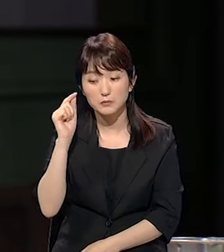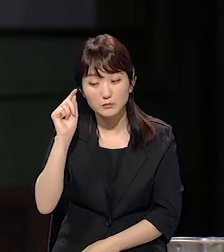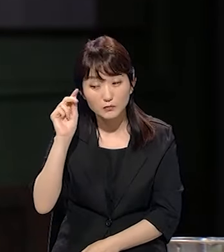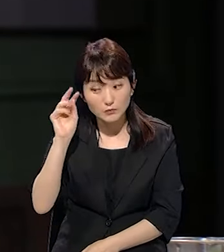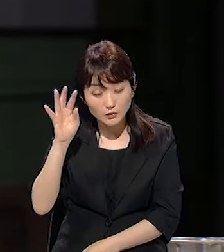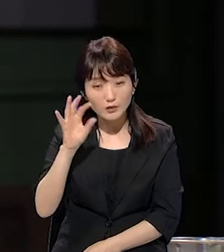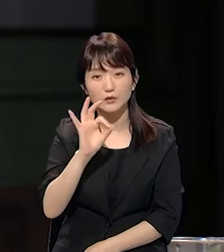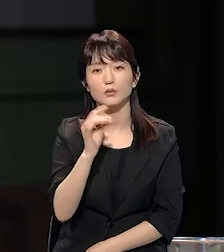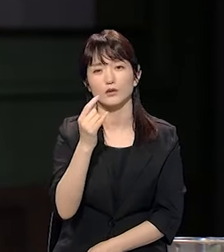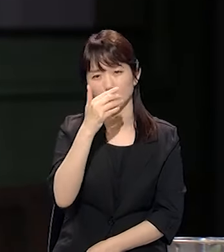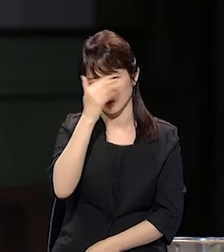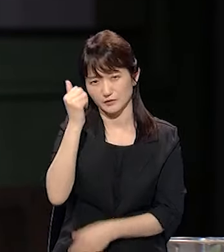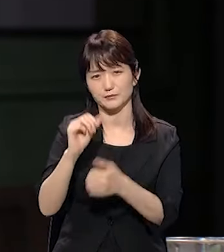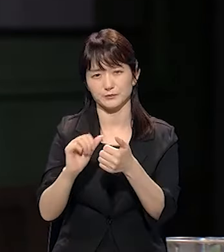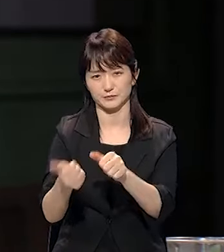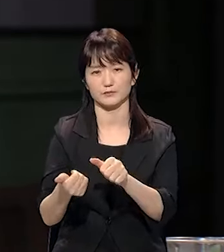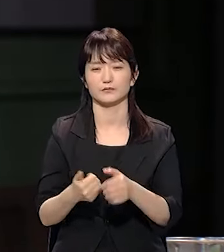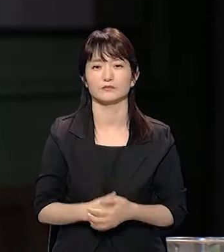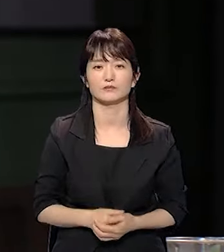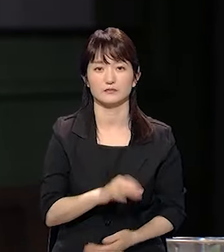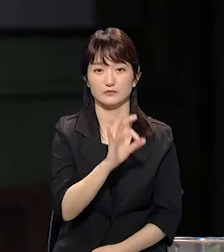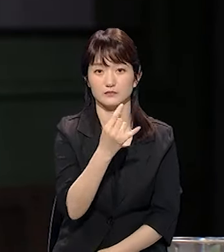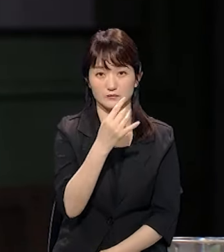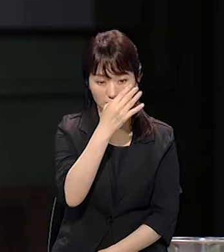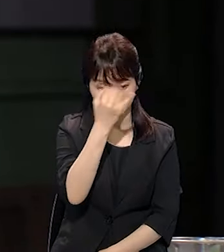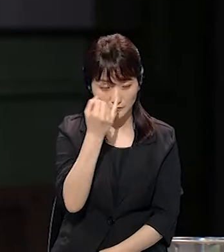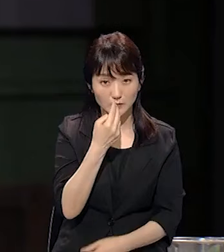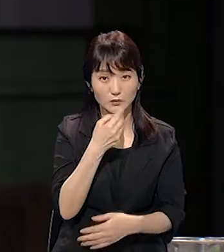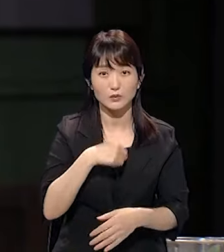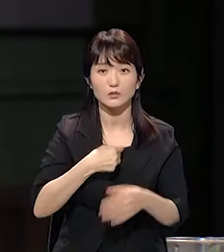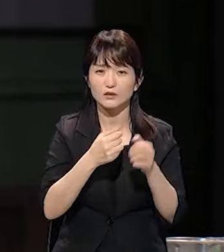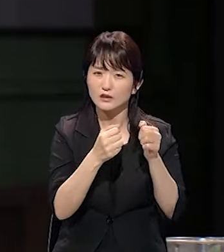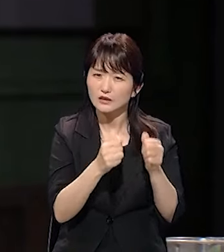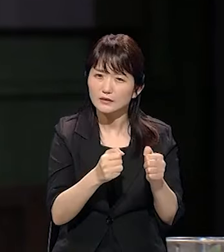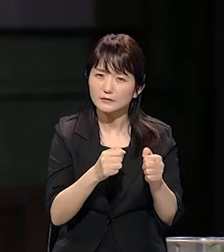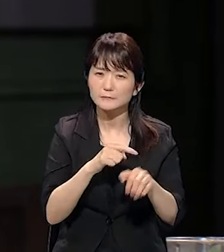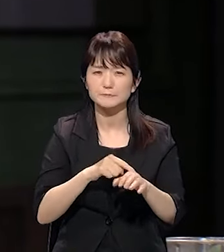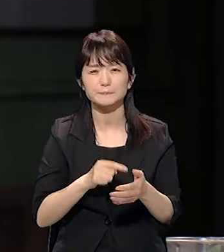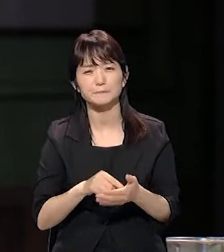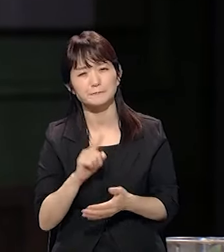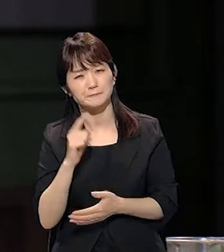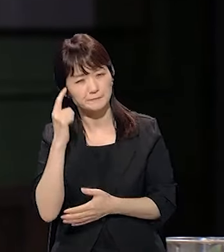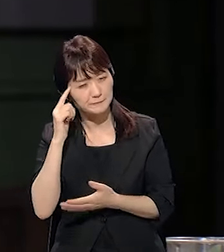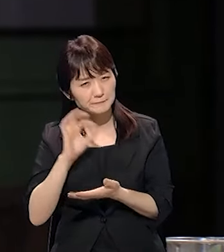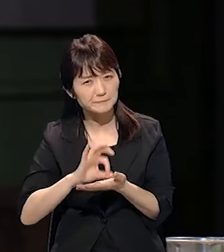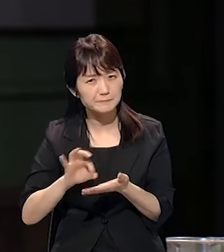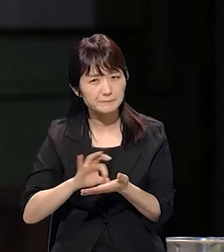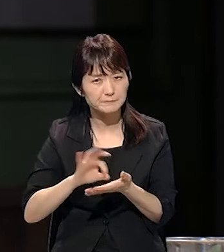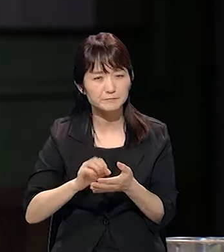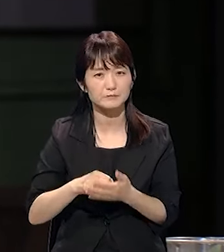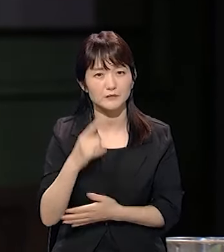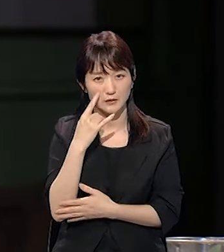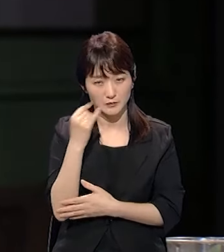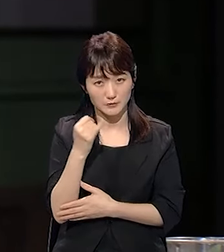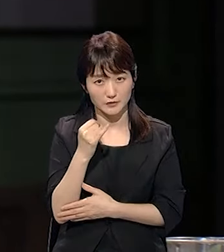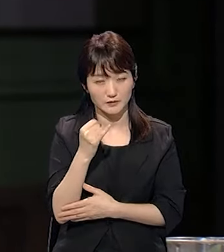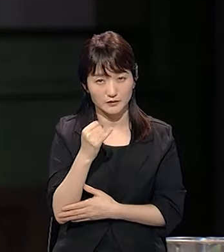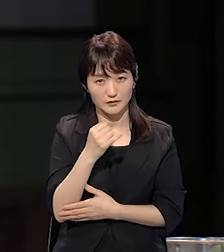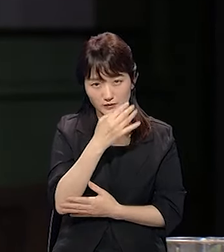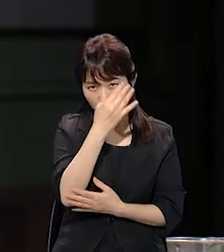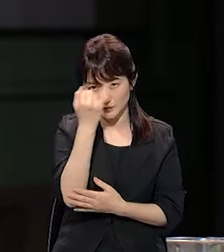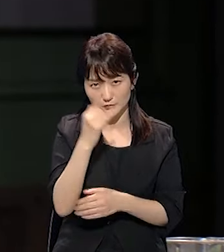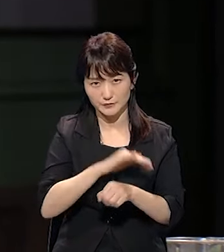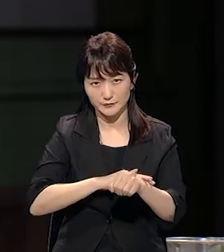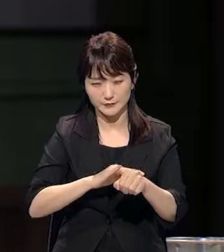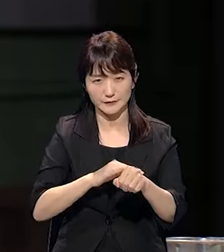외할아버지도 돌아가셨다고 합니다 외할머니가 혼자 계실게 마음에 걸린 사연자는 어머니가 외할머니를 챙겨 드린 것처럼 20살